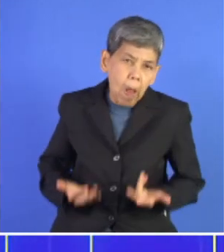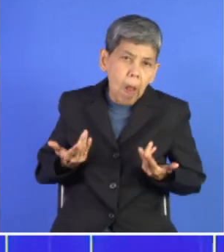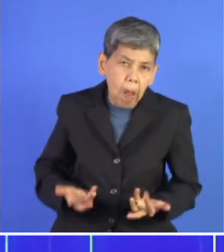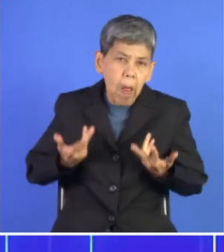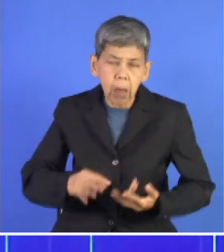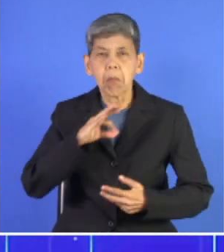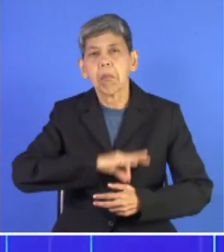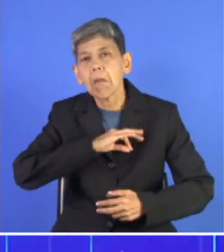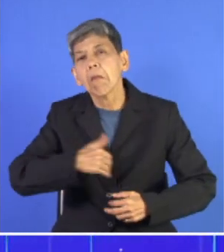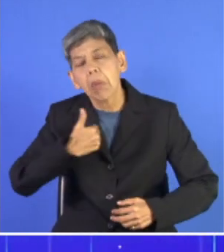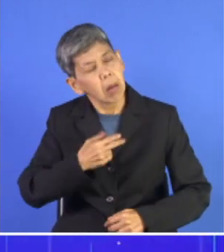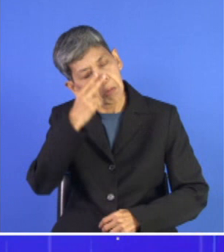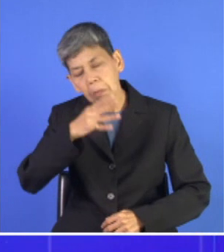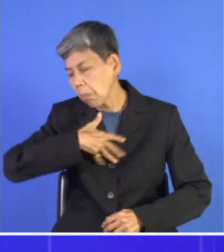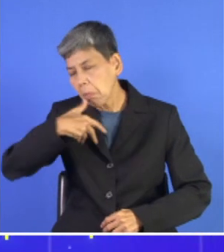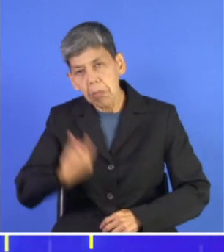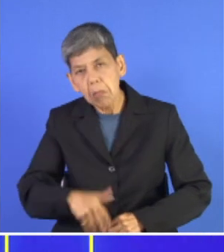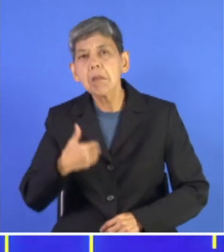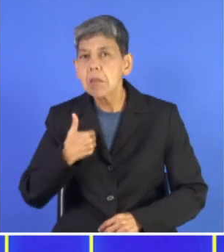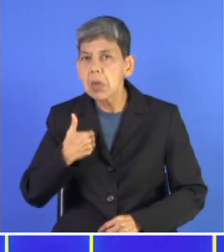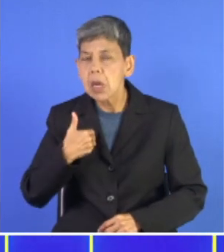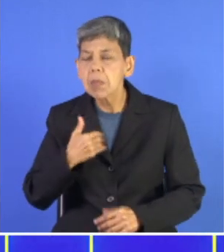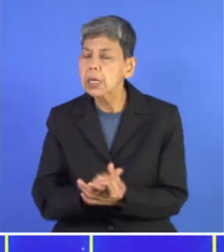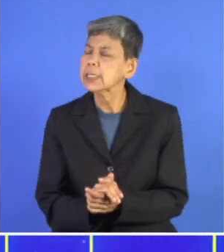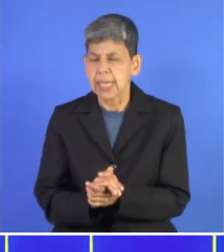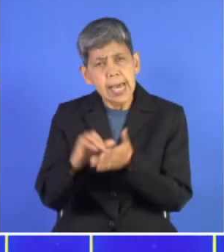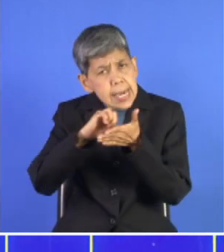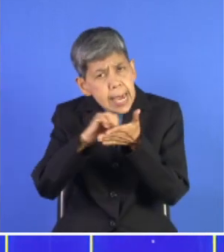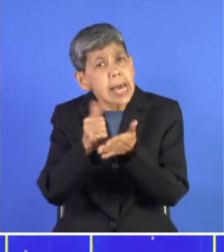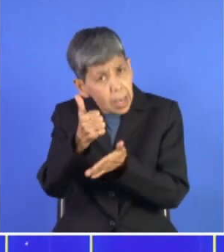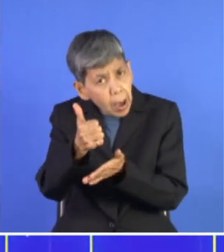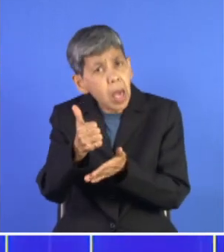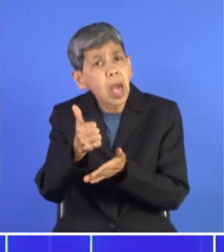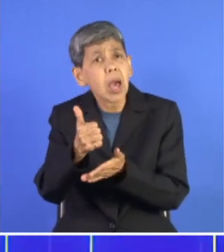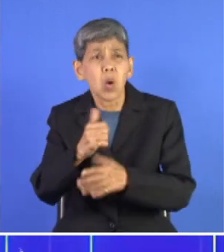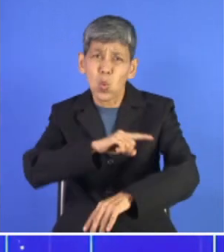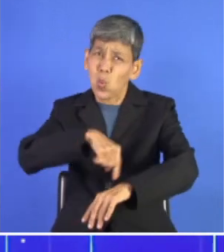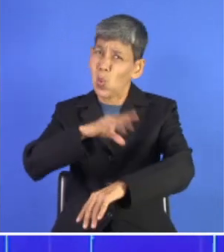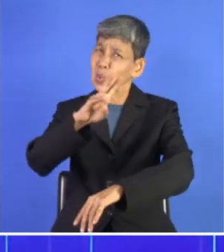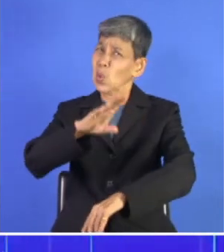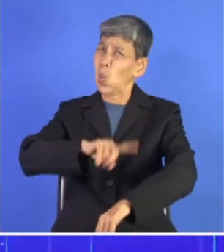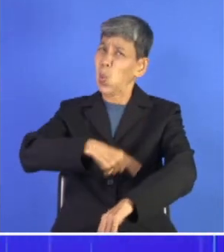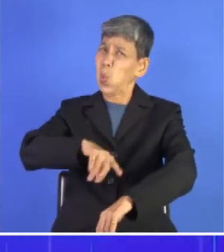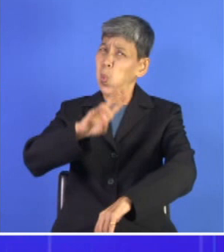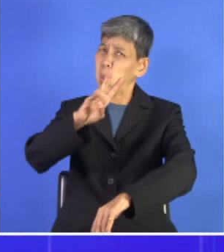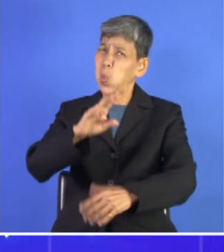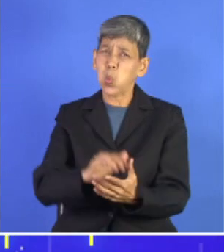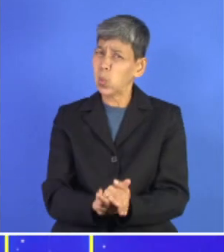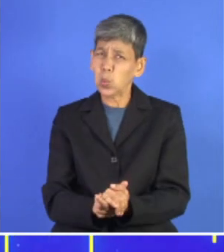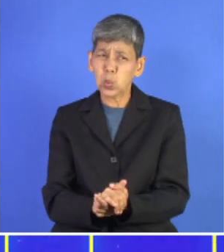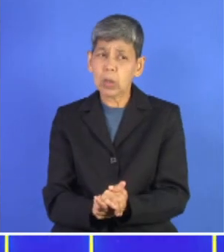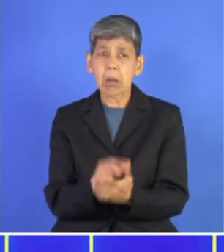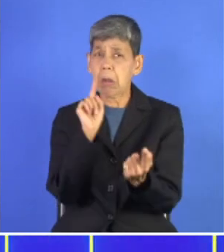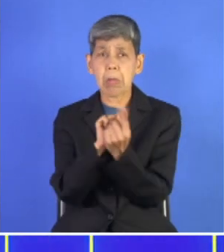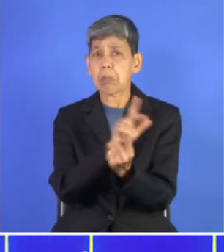ของโรงพยาบาลภาครัฐต้องเจอเหตุการณ์แบบเนี้ยจะปรับปรุงระบบอย่างไรได้บ้าง 7ชั่วโมงนี้นานไปจริงๆนะคะเพราะว่าอะไรที่สุดก็ไม่ได้